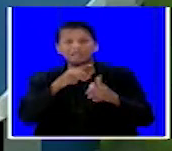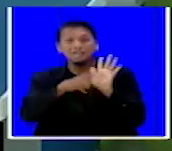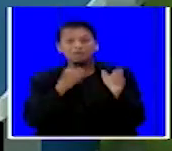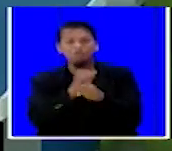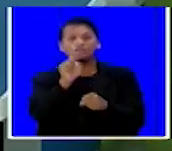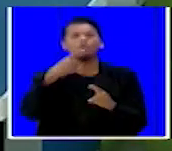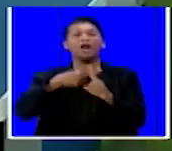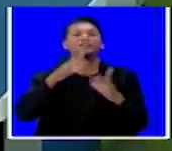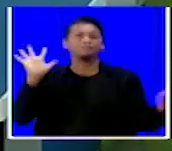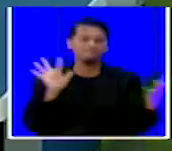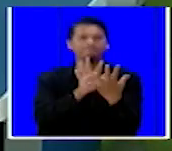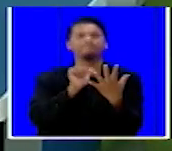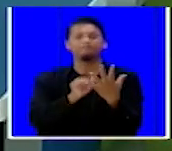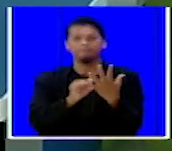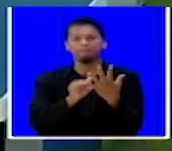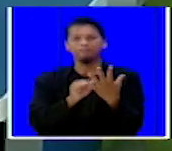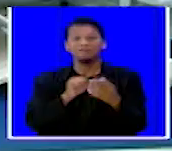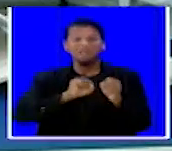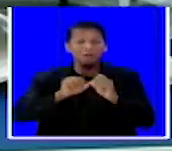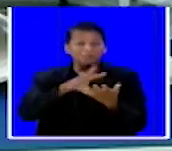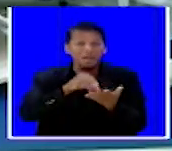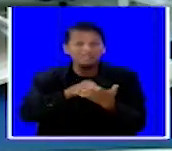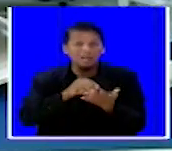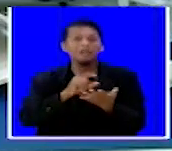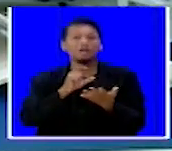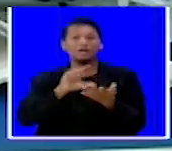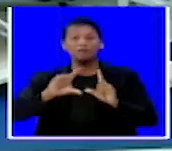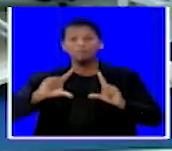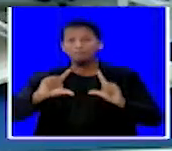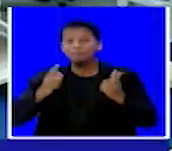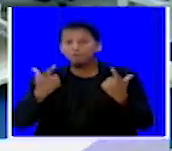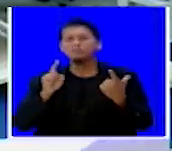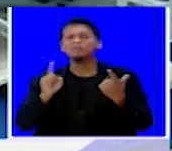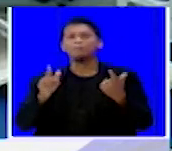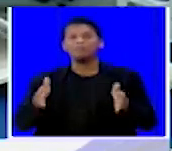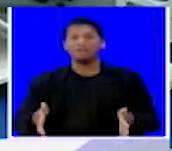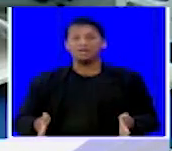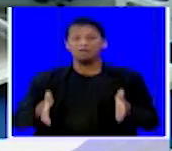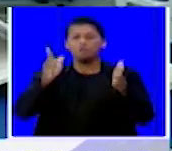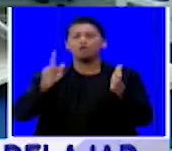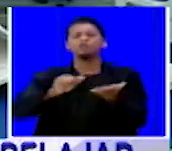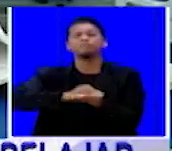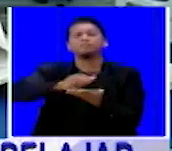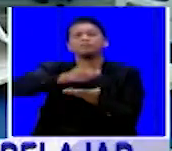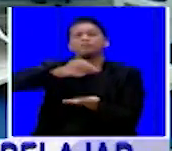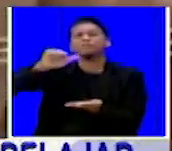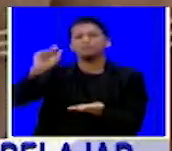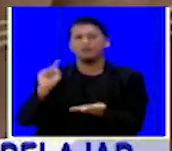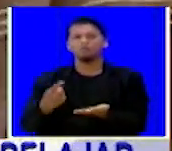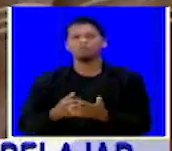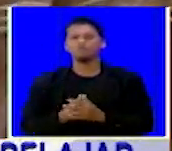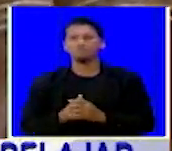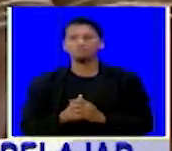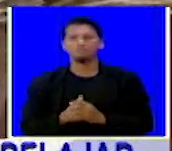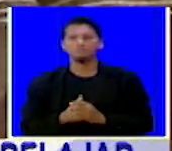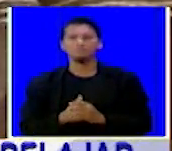untuk setiap jenjang pendidikan. Setelah itu, kegiatan belajar-mengajar akan diliburkan sebab gedung sekolah harus disterilisasi. Menanggapi rencana